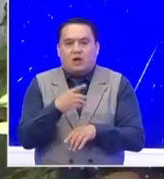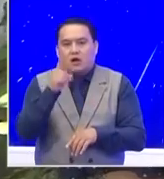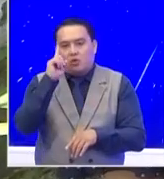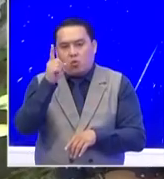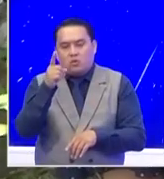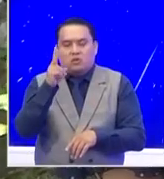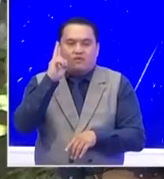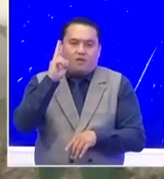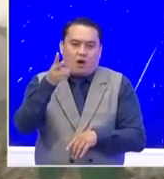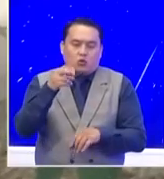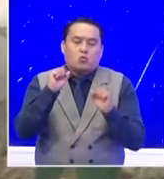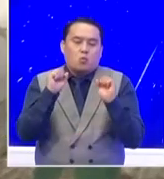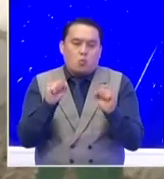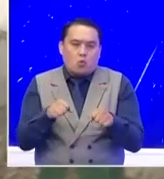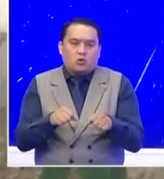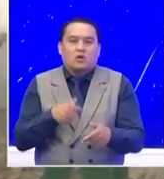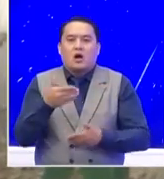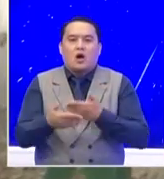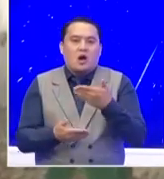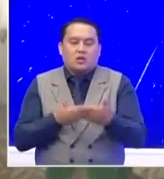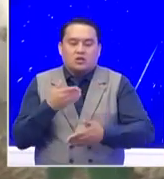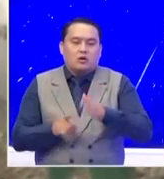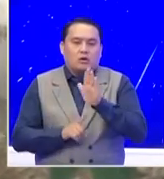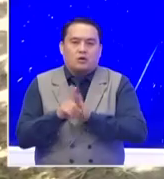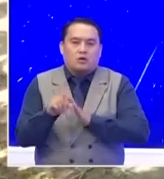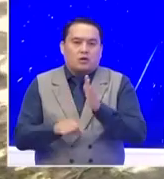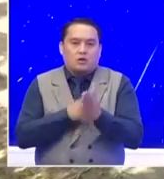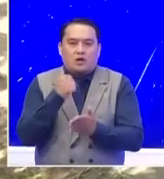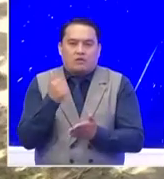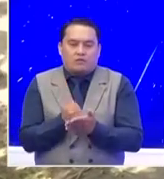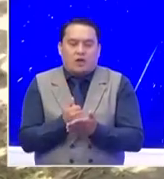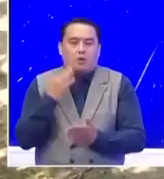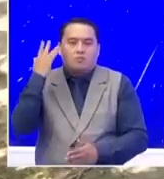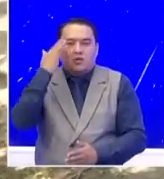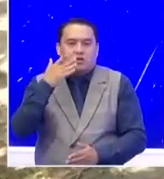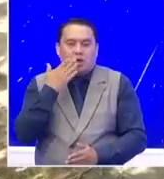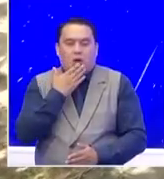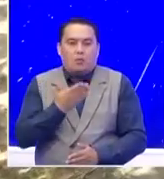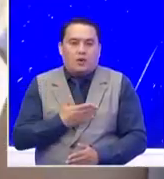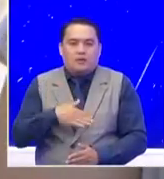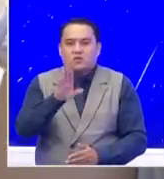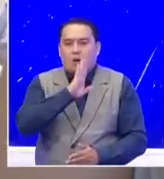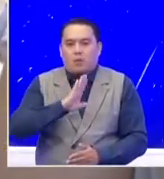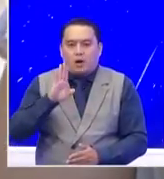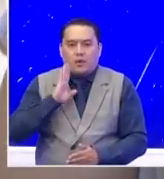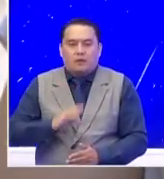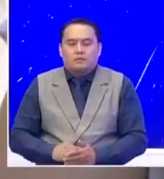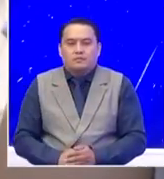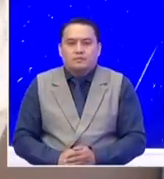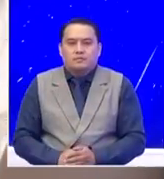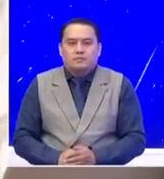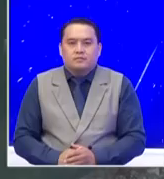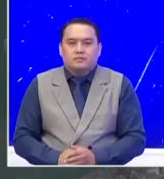или 1,5 годам Вероника должна начать ходить. И это самое главное, о чем сегодня мечтает ее любящая мама. Надежда Белова,